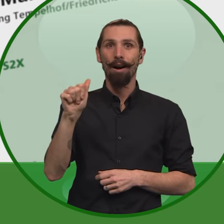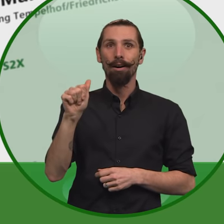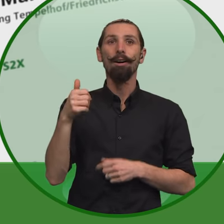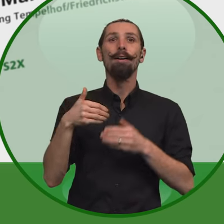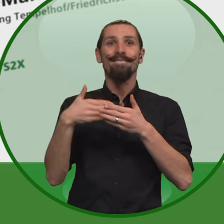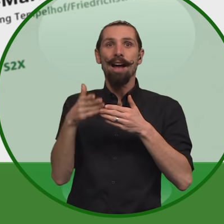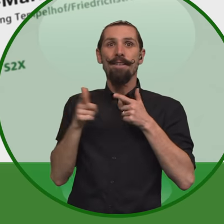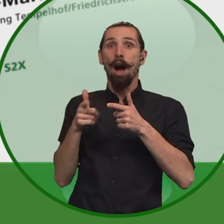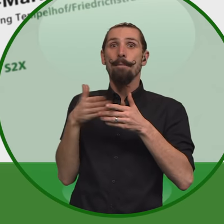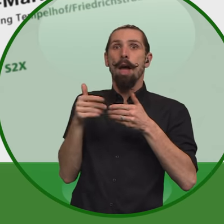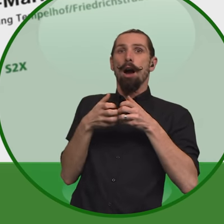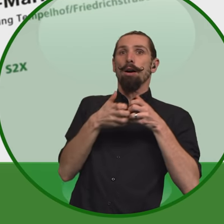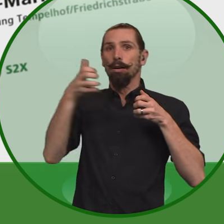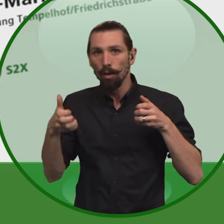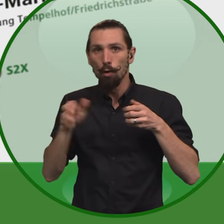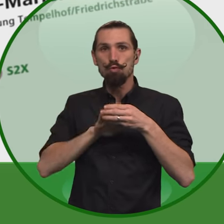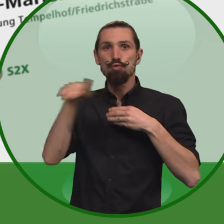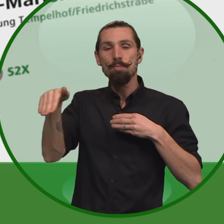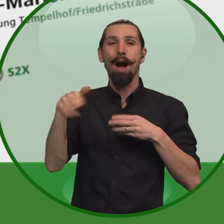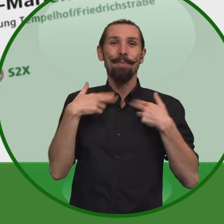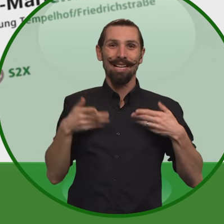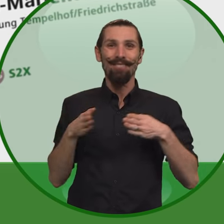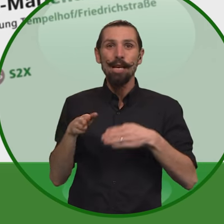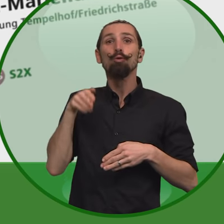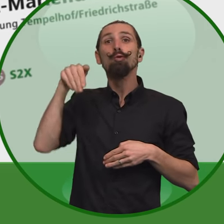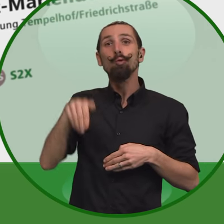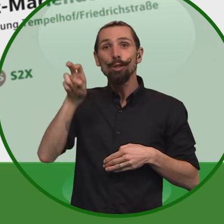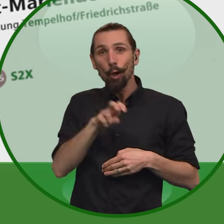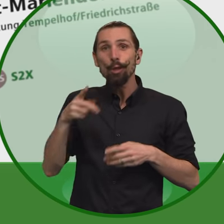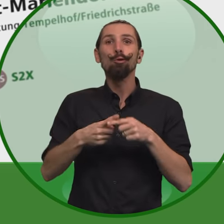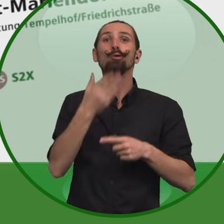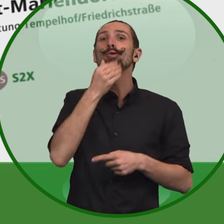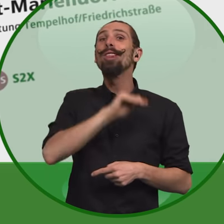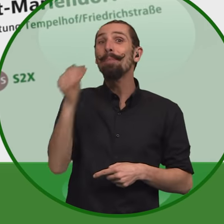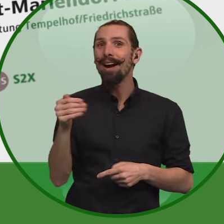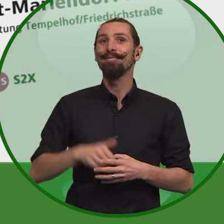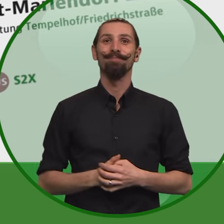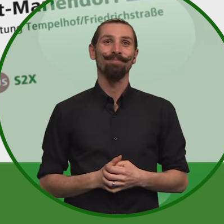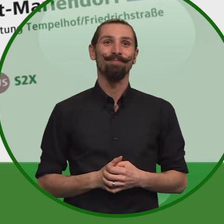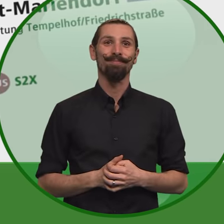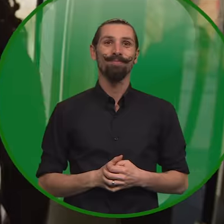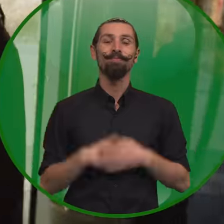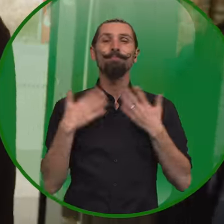Busersatzlinie S2A verlängert sich entsprechend über Priesterweg hinaus mit Halt in Südkreuz bis Schöneberg.